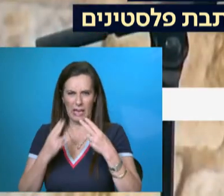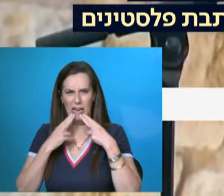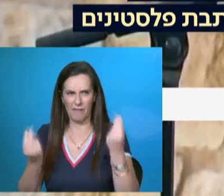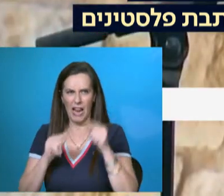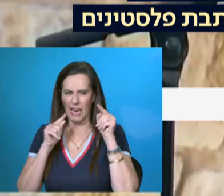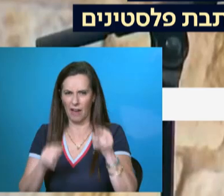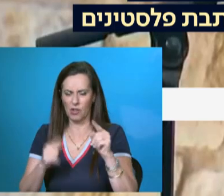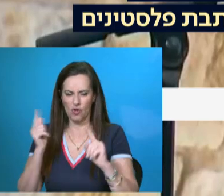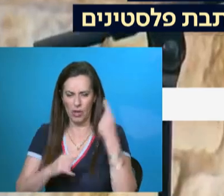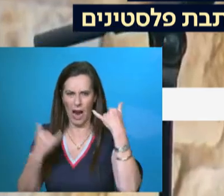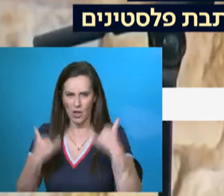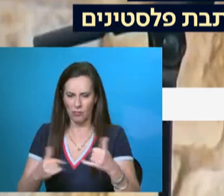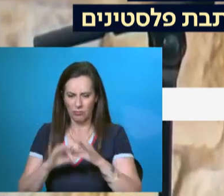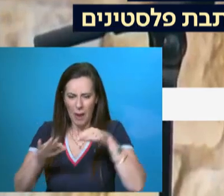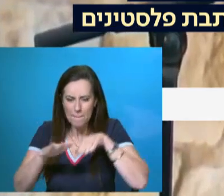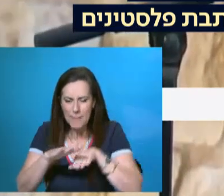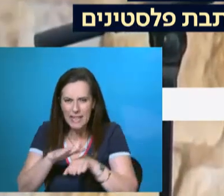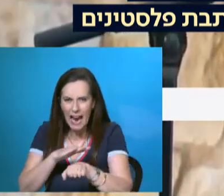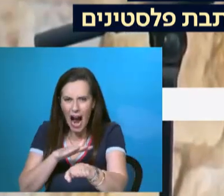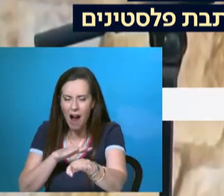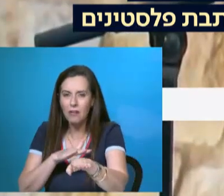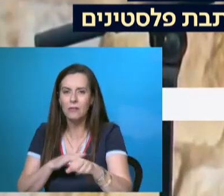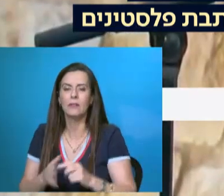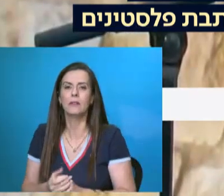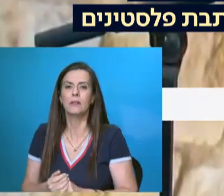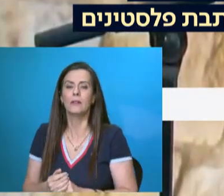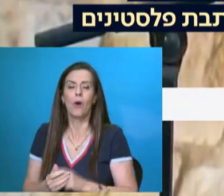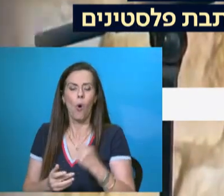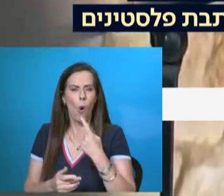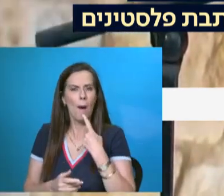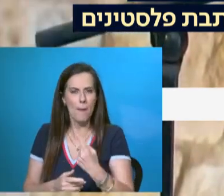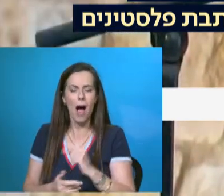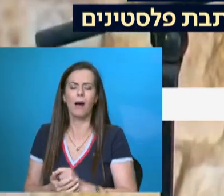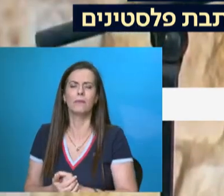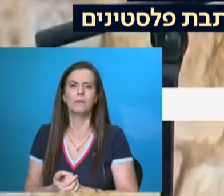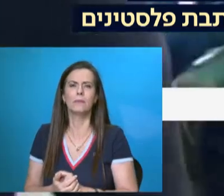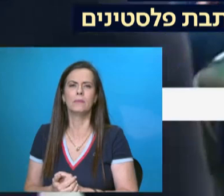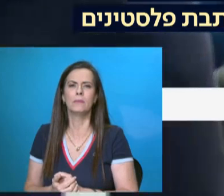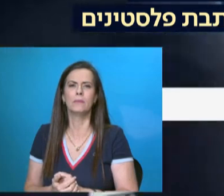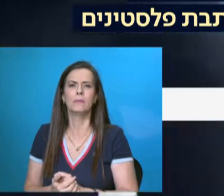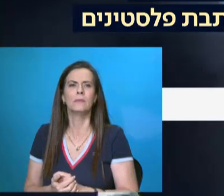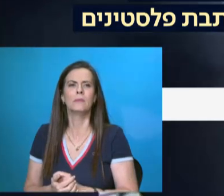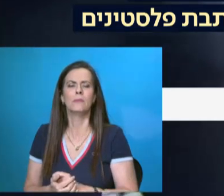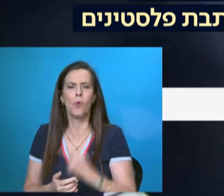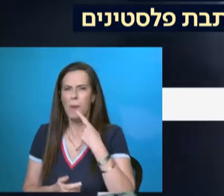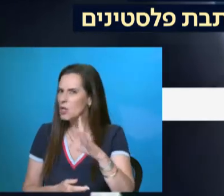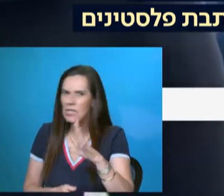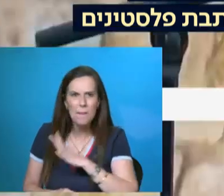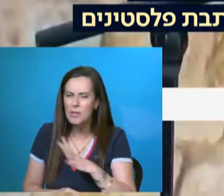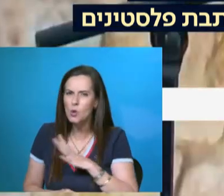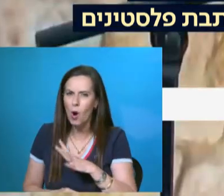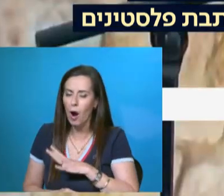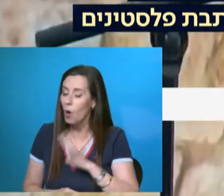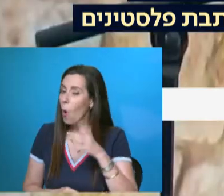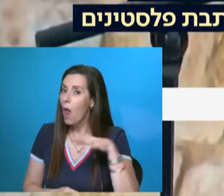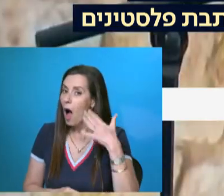שהתרחש הערב, פתיחת מנהרת התיירות, בהודעה שיצאה מטעם לשכתו, הוא הזהיר מהתוצאות המסוכנות, כך הוא קרא לזה, שעלולות להיות עם